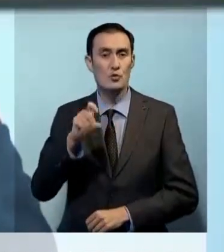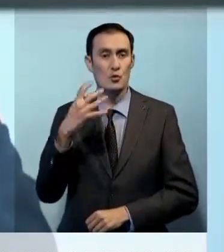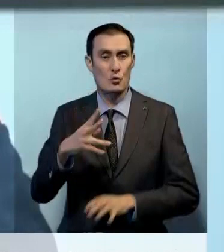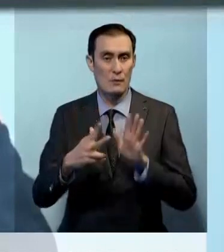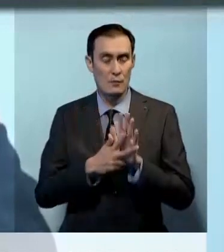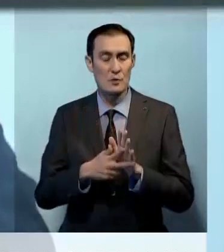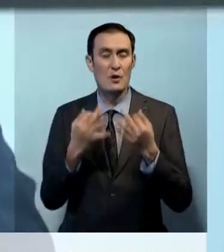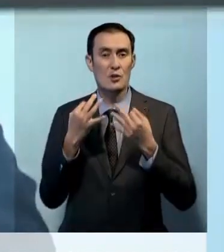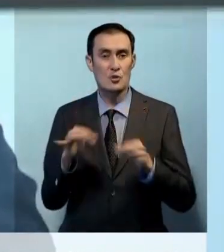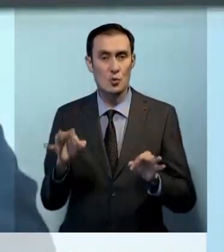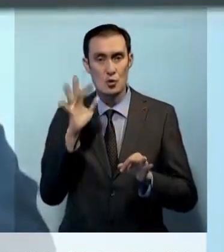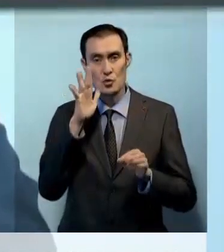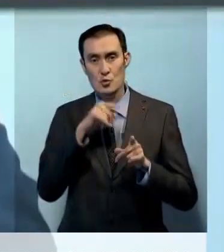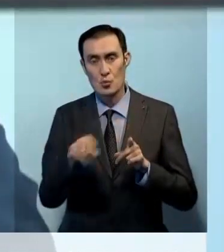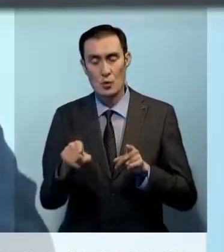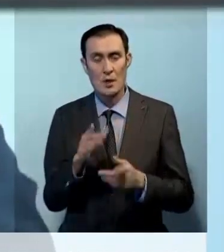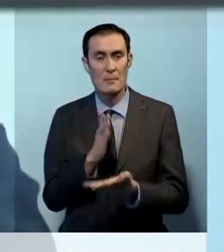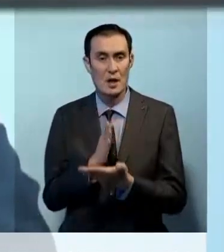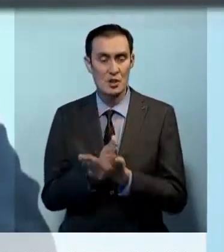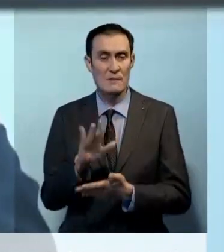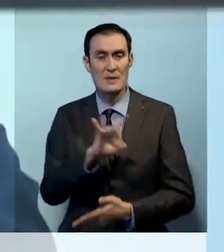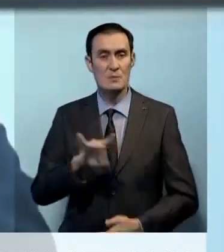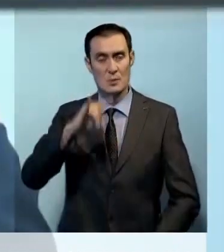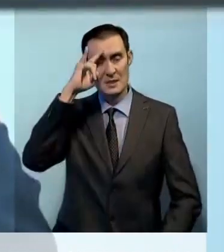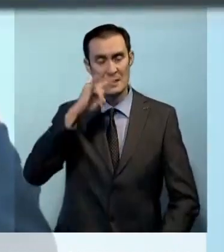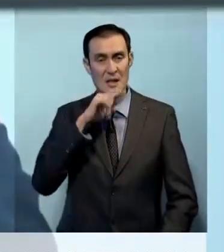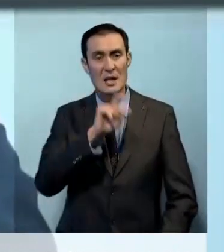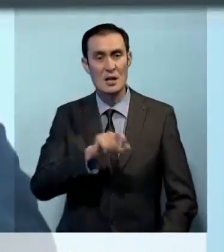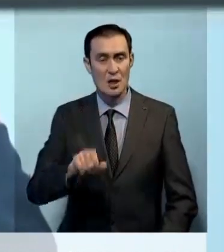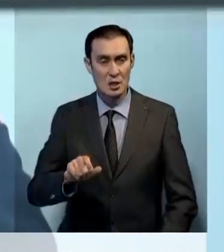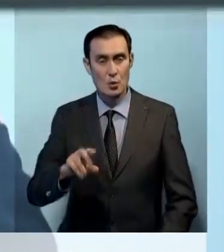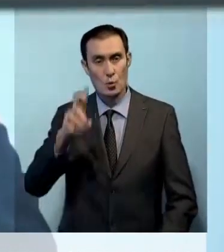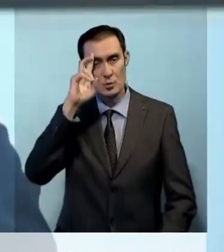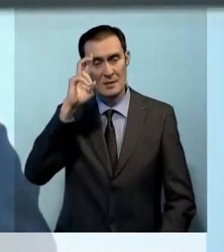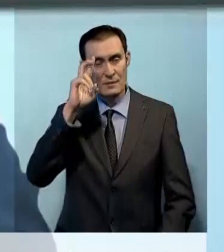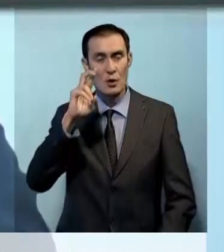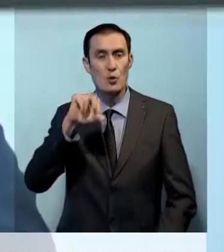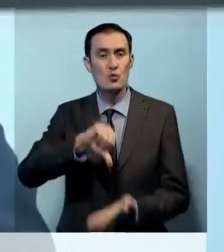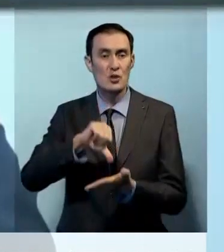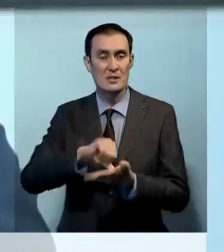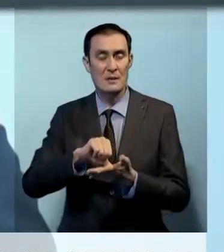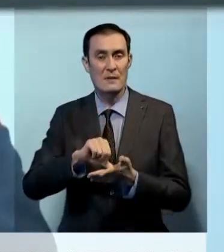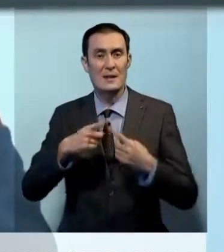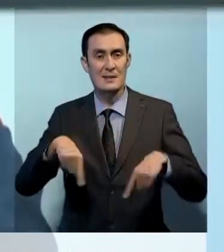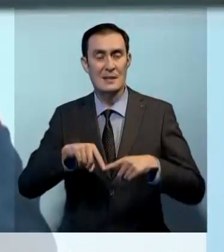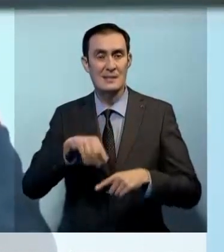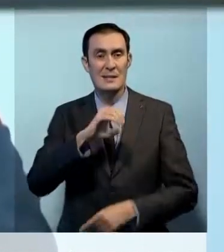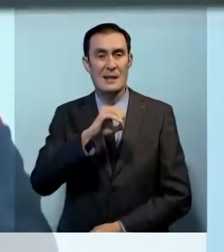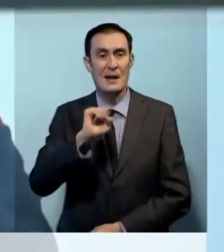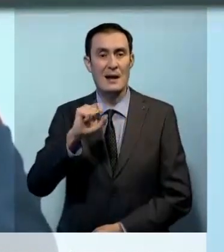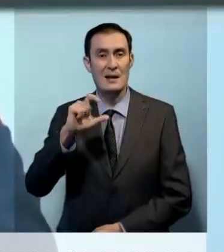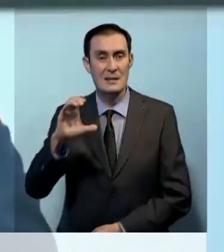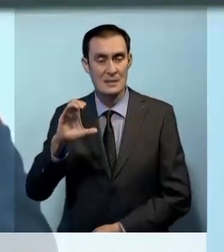148. Разрешенный срок пребывания мигрантов в Республике Казахстан для граждан уже государств, участников Евразийского экономического